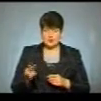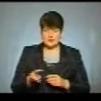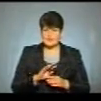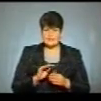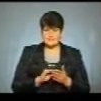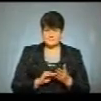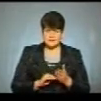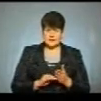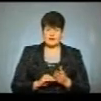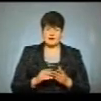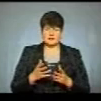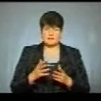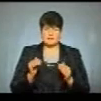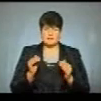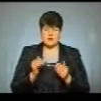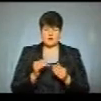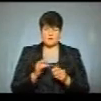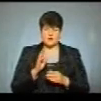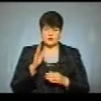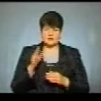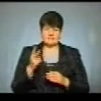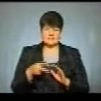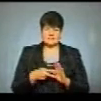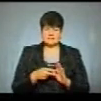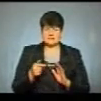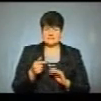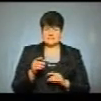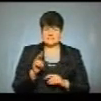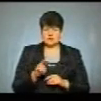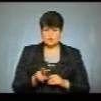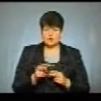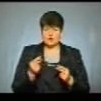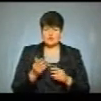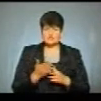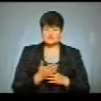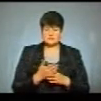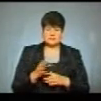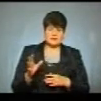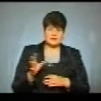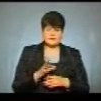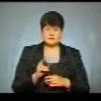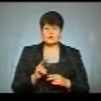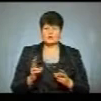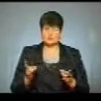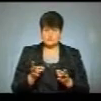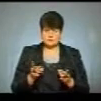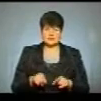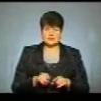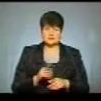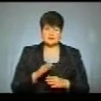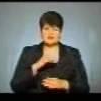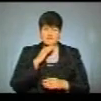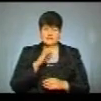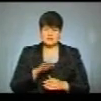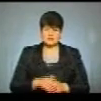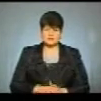закладено, але у макропрогнозі уряду це 27 гривень за долар. Грошей на субсидії усім, хто її потребує, теж має вистачити,